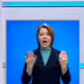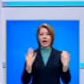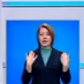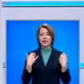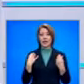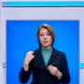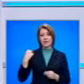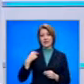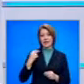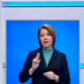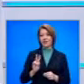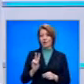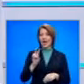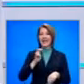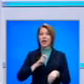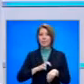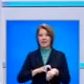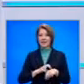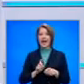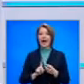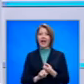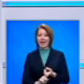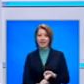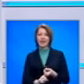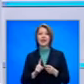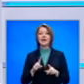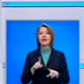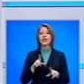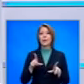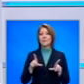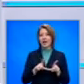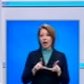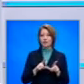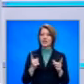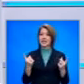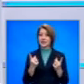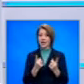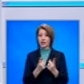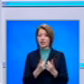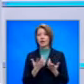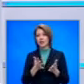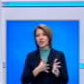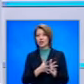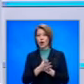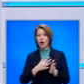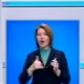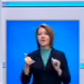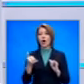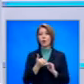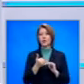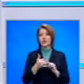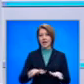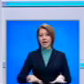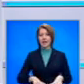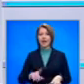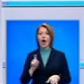Кандидат президентската двойка от ДПС Мустафа Карадая и Искра Михайлова се срещнаха с симпатизанти в русенския град